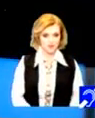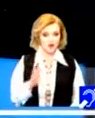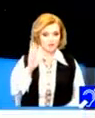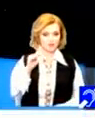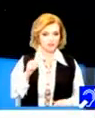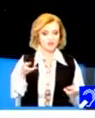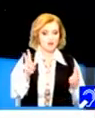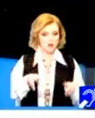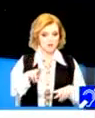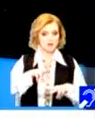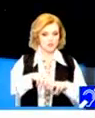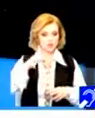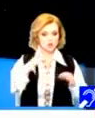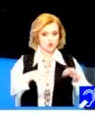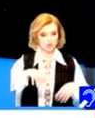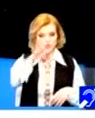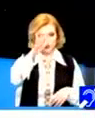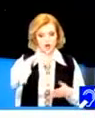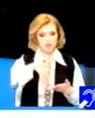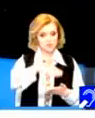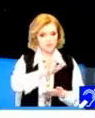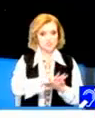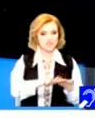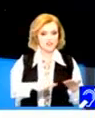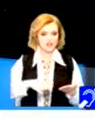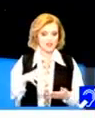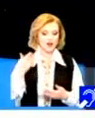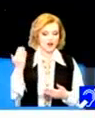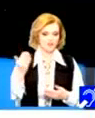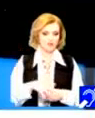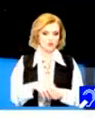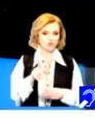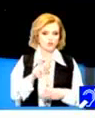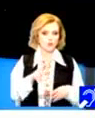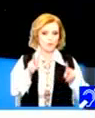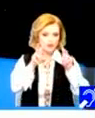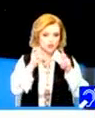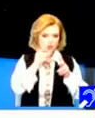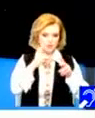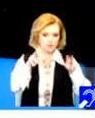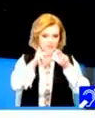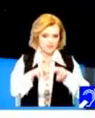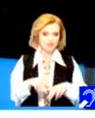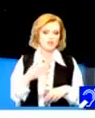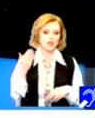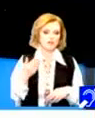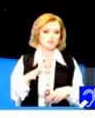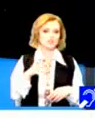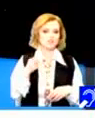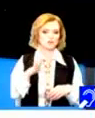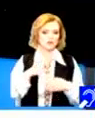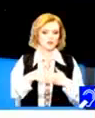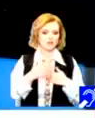Vlad Filat rămâne după gratii. Judecătoria Chișinău a respins cererea sa de revizuire a deciziei în care a fost condamnat la 9 ani de închisoare.